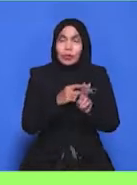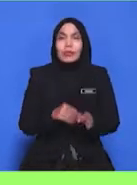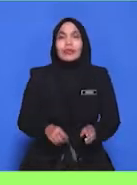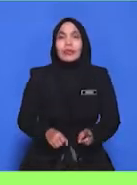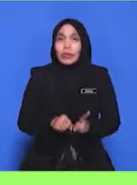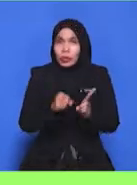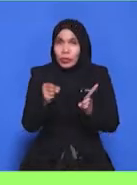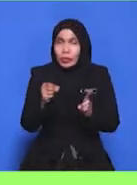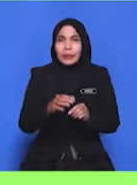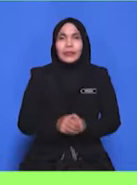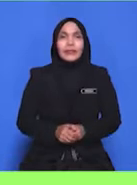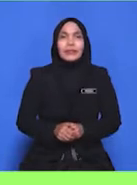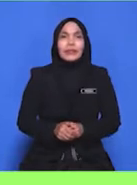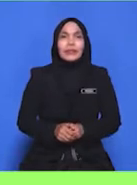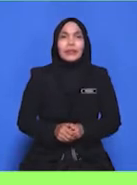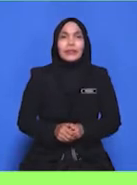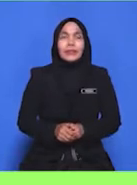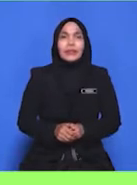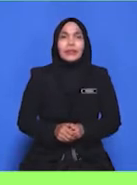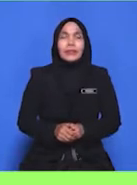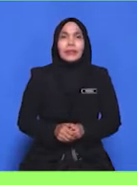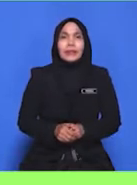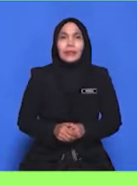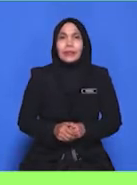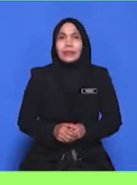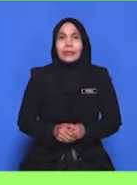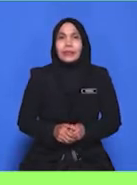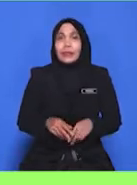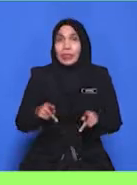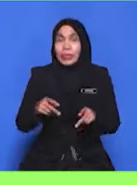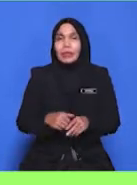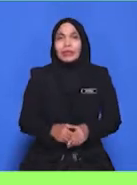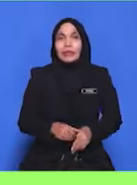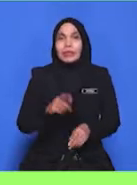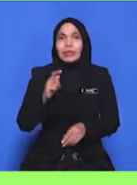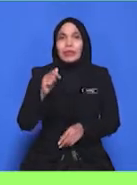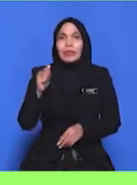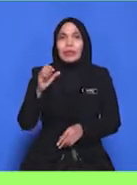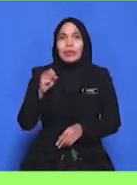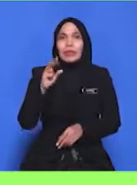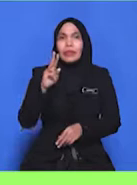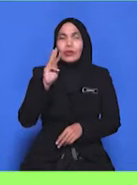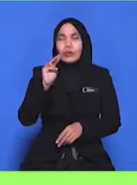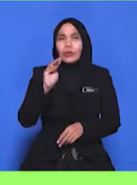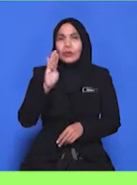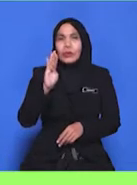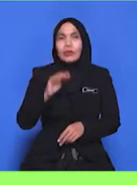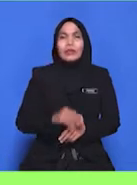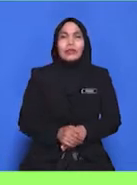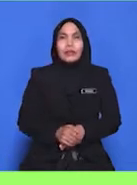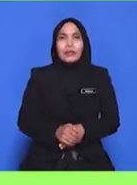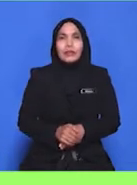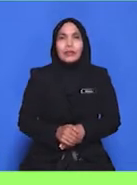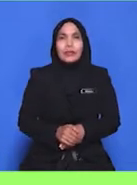sosial. Sikap ta'asub antara kabilah Arab Utara dan kabilah Arab Selatan